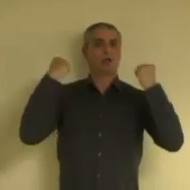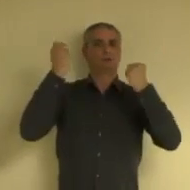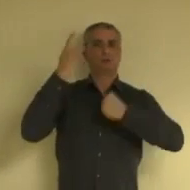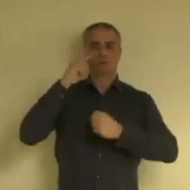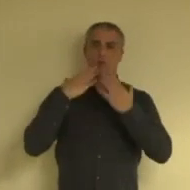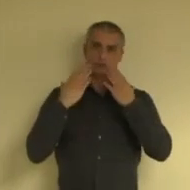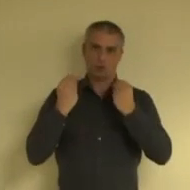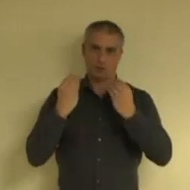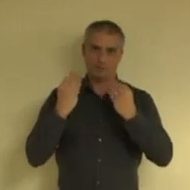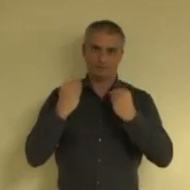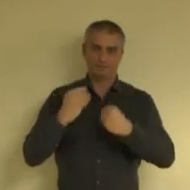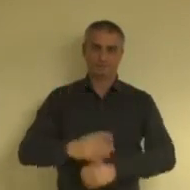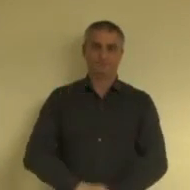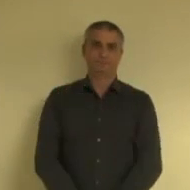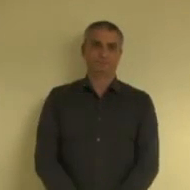מחוזקים. תודה רבה.